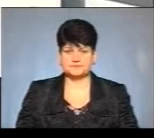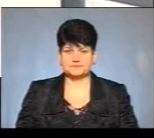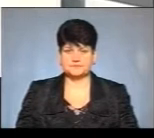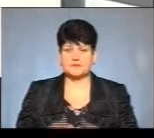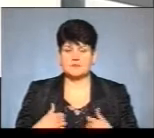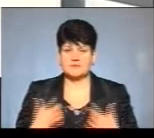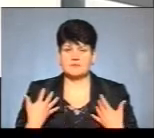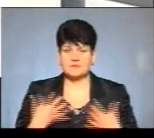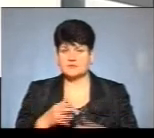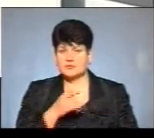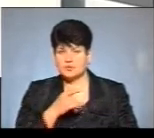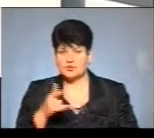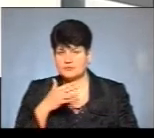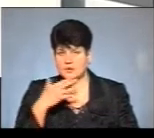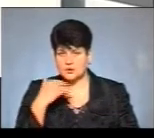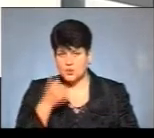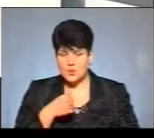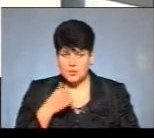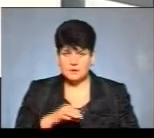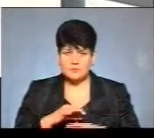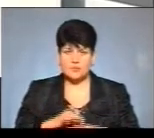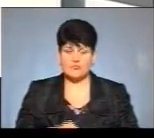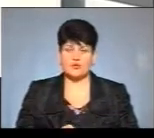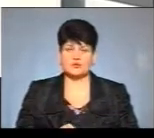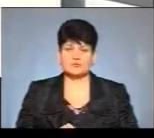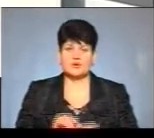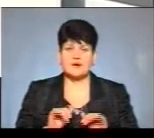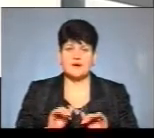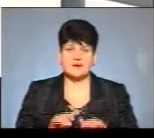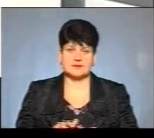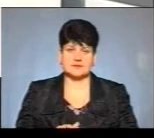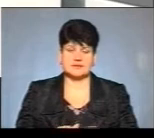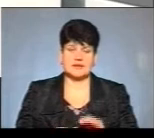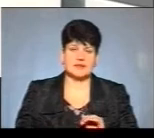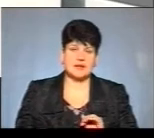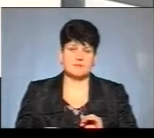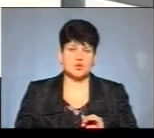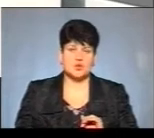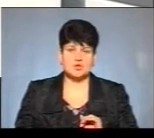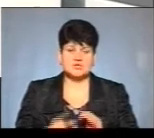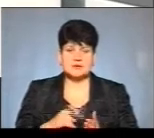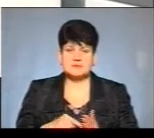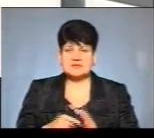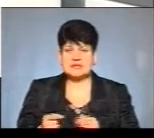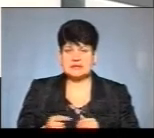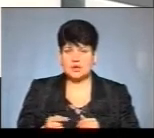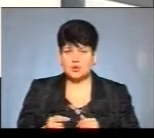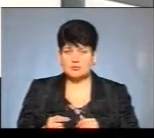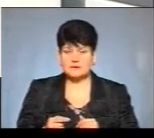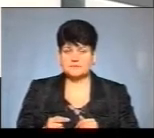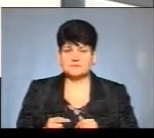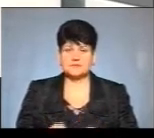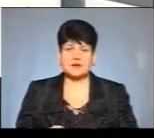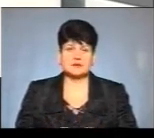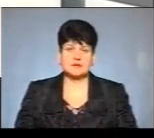Ми вже впродовж багатьох років проводимо публічні акції на площі міста Тернополя.